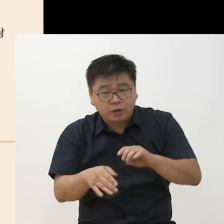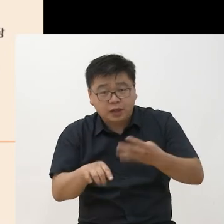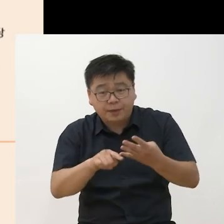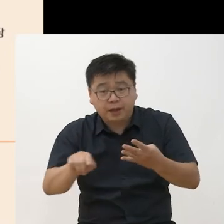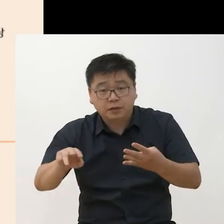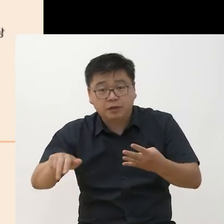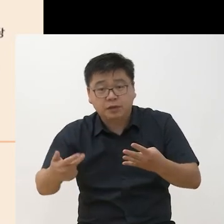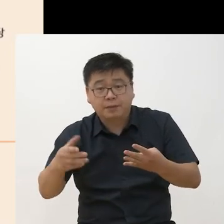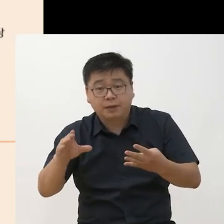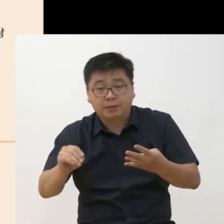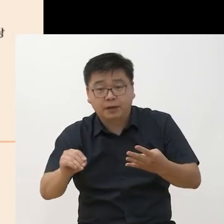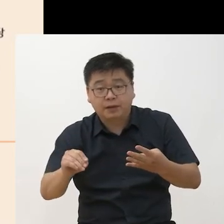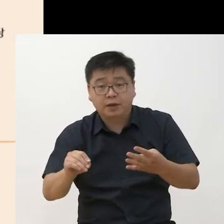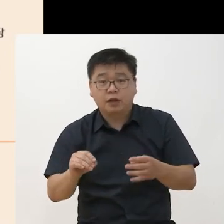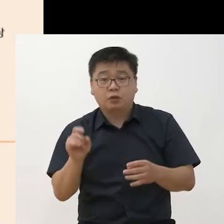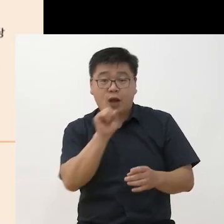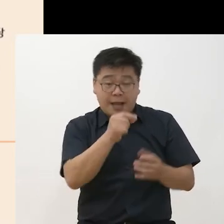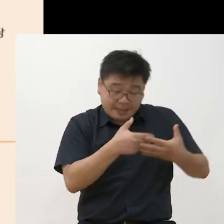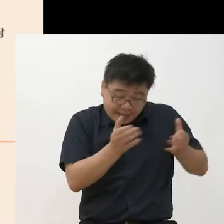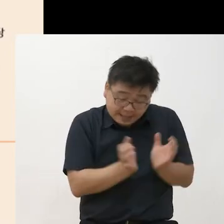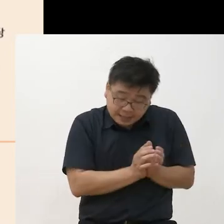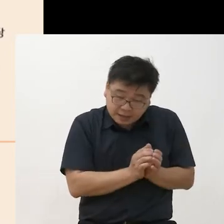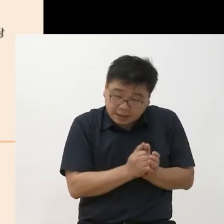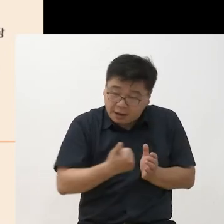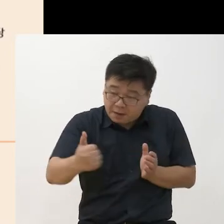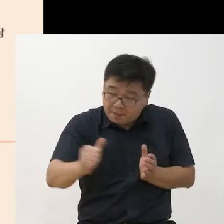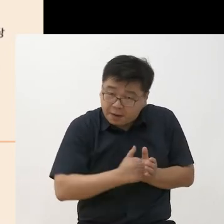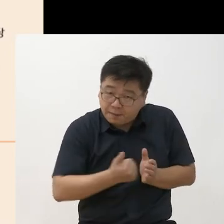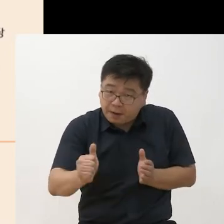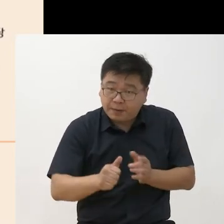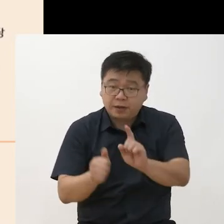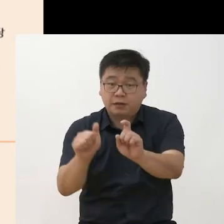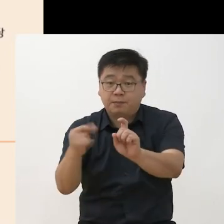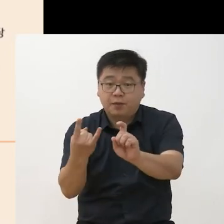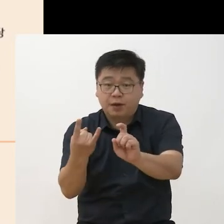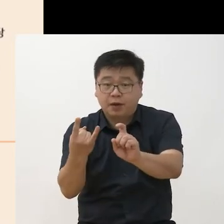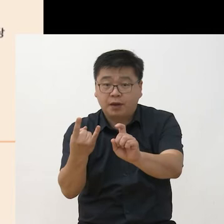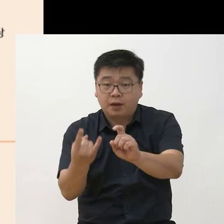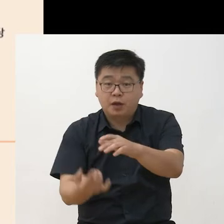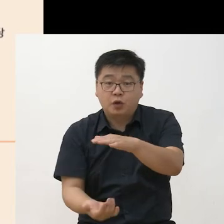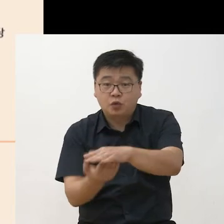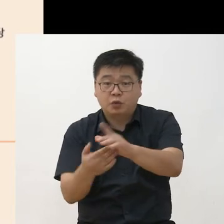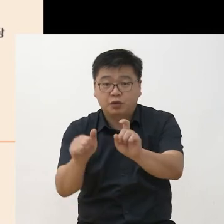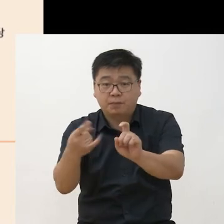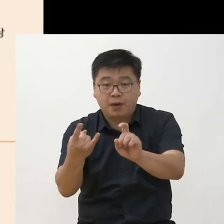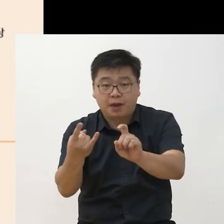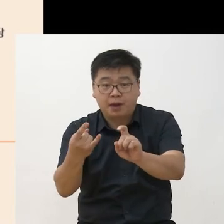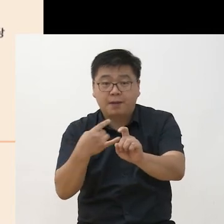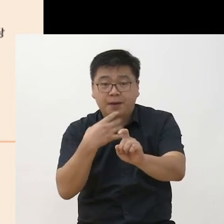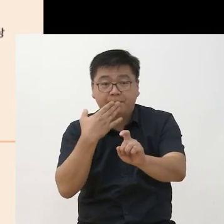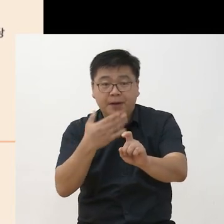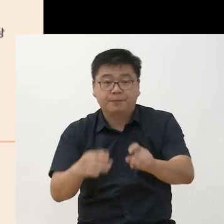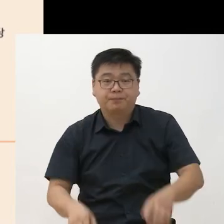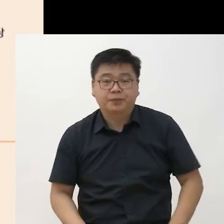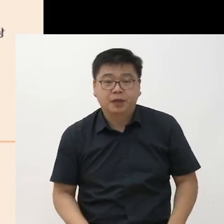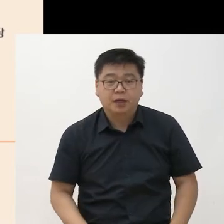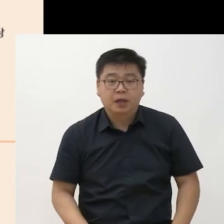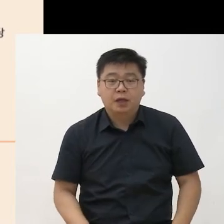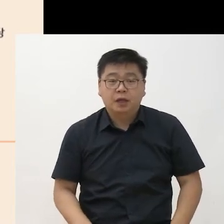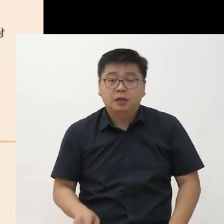10회입니다. 각 방문 시설별 배정 예산은 1차로 각